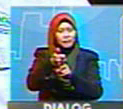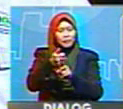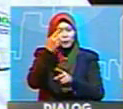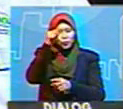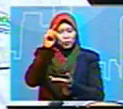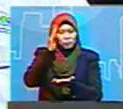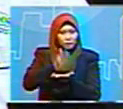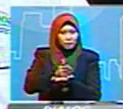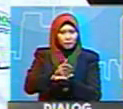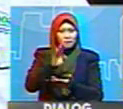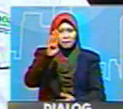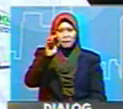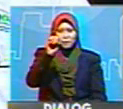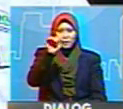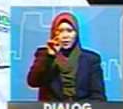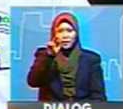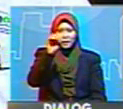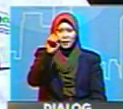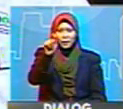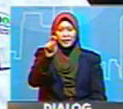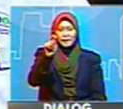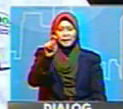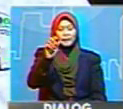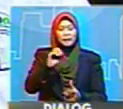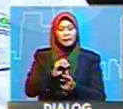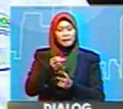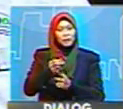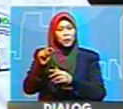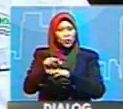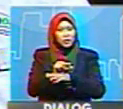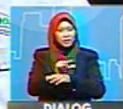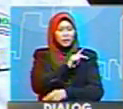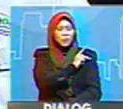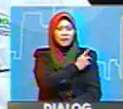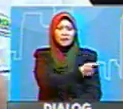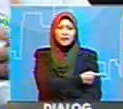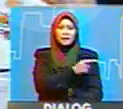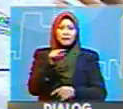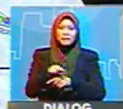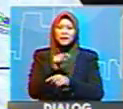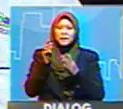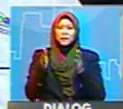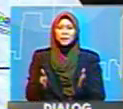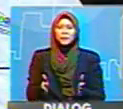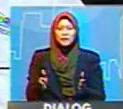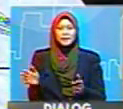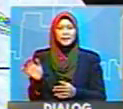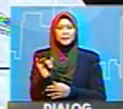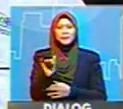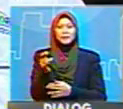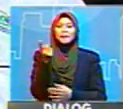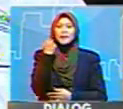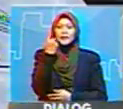ni dan sebagai untuk menggunakan kuasa pengguna ini adalah seperti juga saya